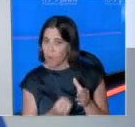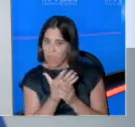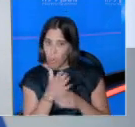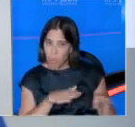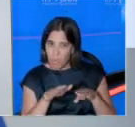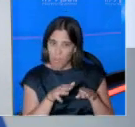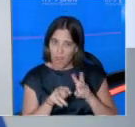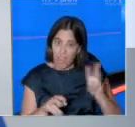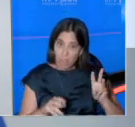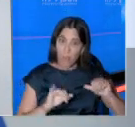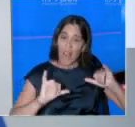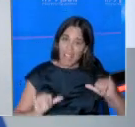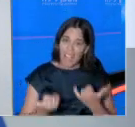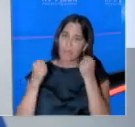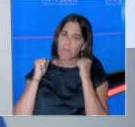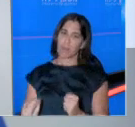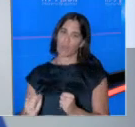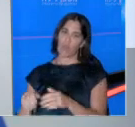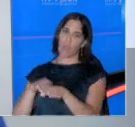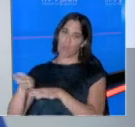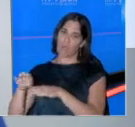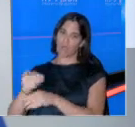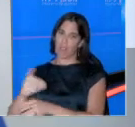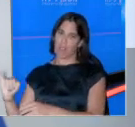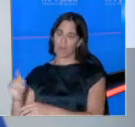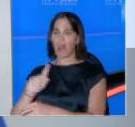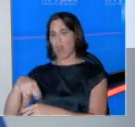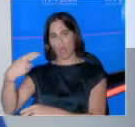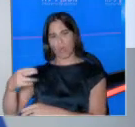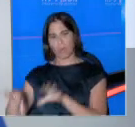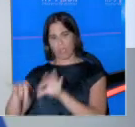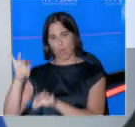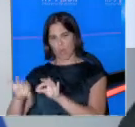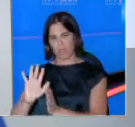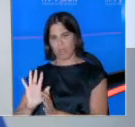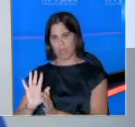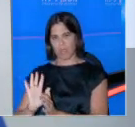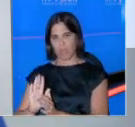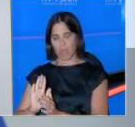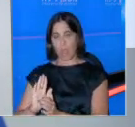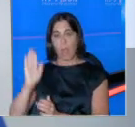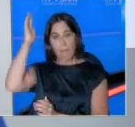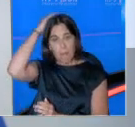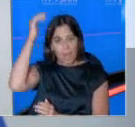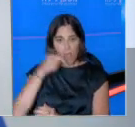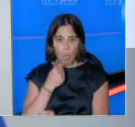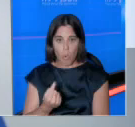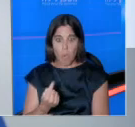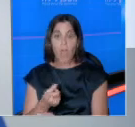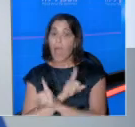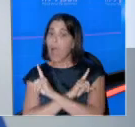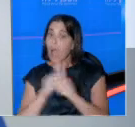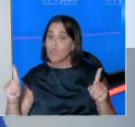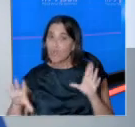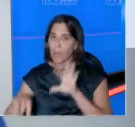שמאל, תקום בוודאות ממשלת ימין, ולא יהיו בחירות. נפתלי בנט אומר, אסור